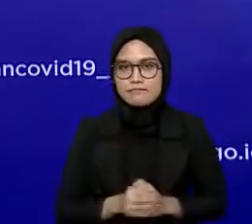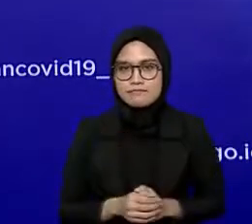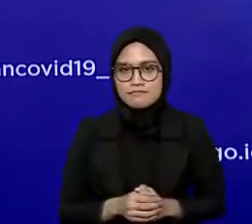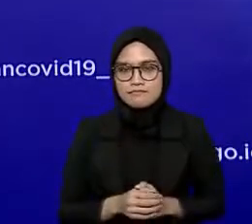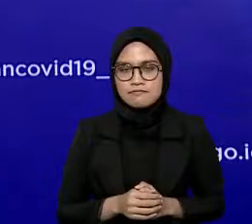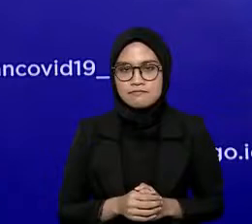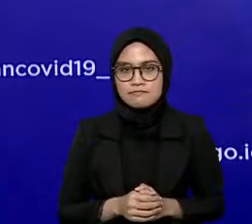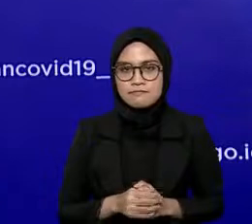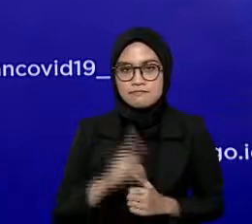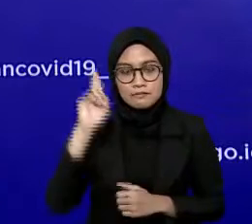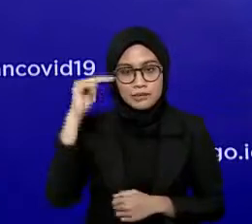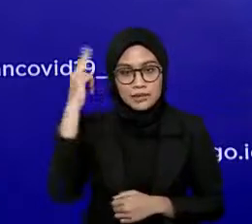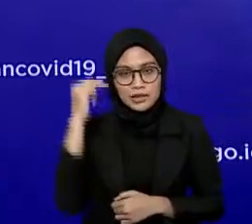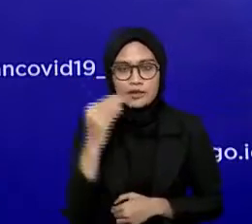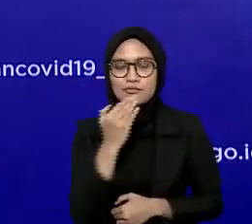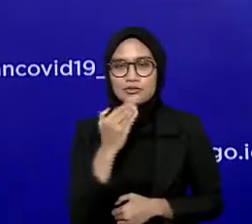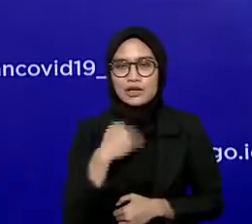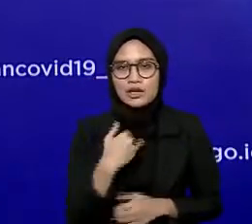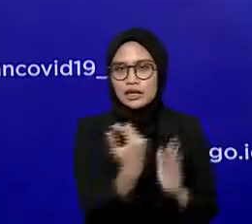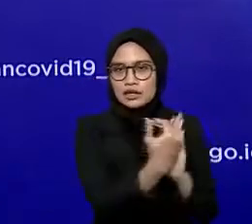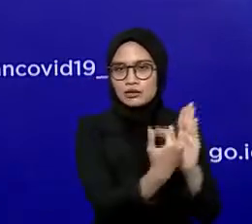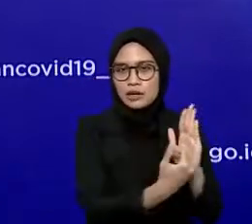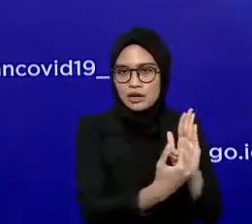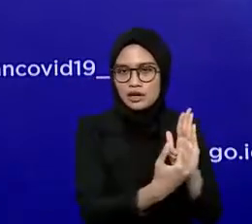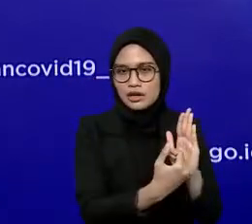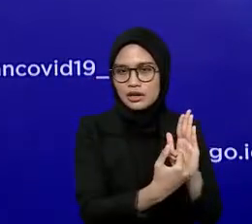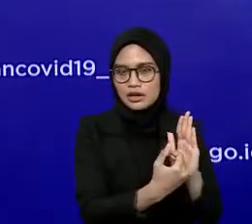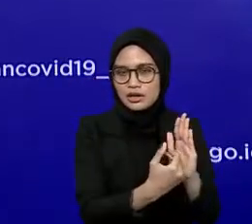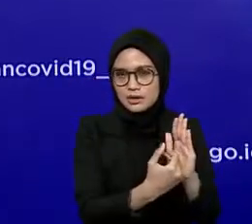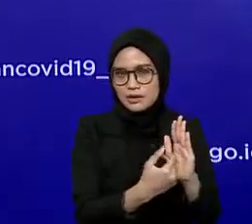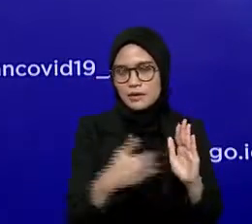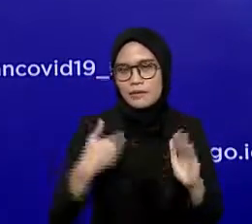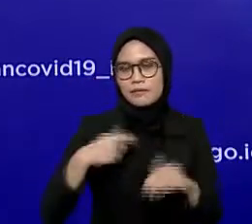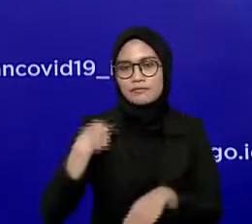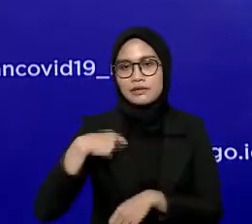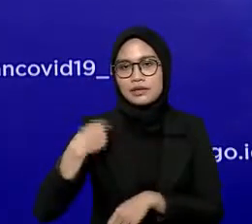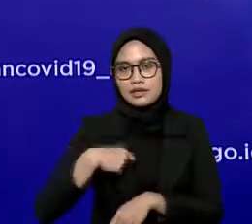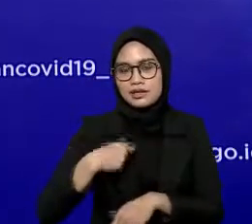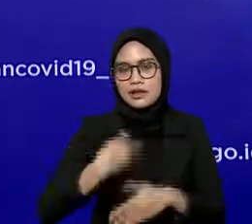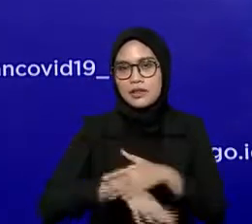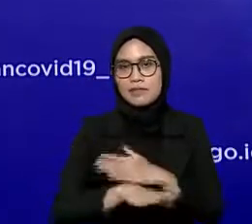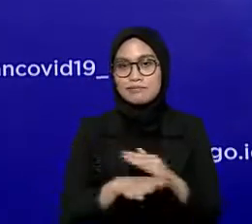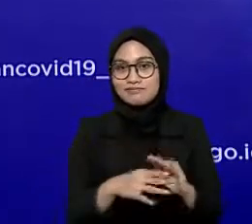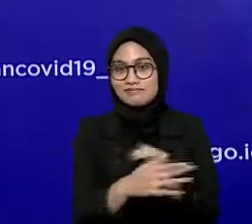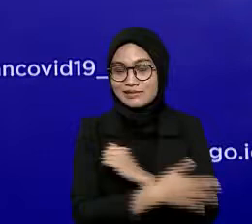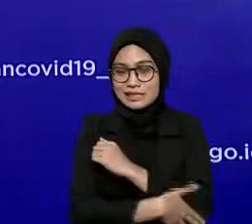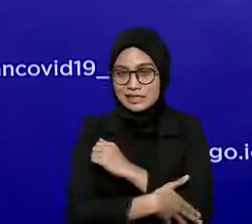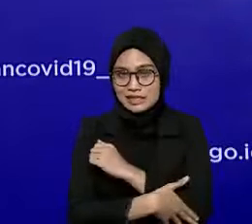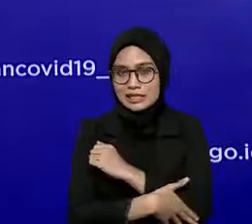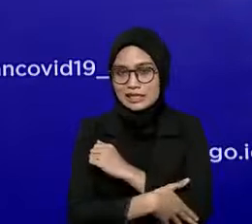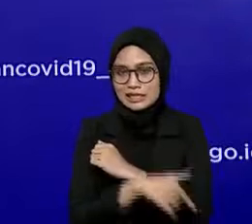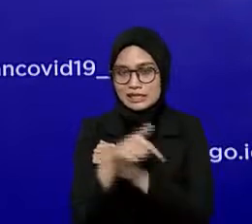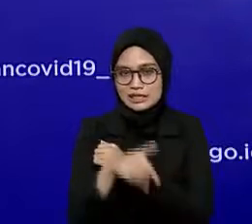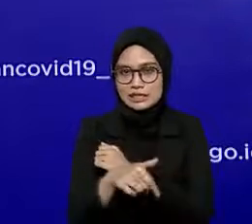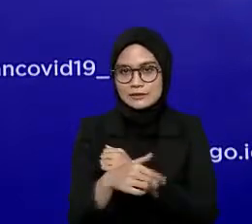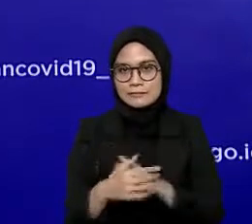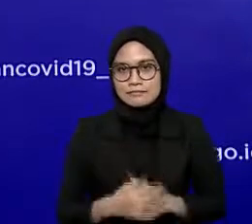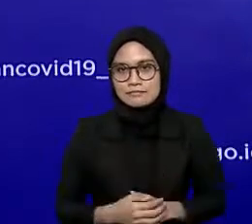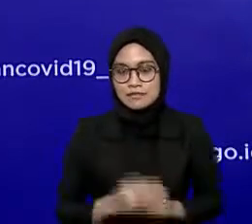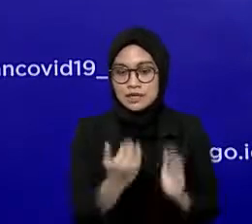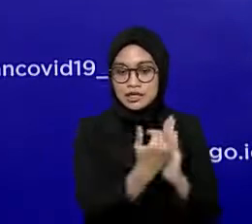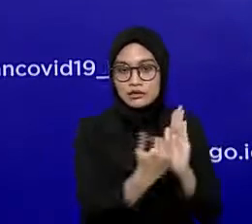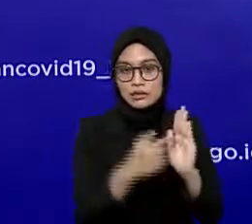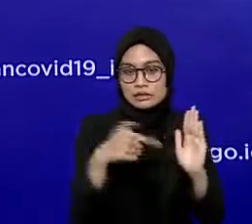telah mengeluarkan instruksi Menteri Dalam Negeri nomor 65 tahun 2021 dan berdasarkan Inmendagri